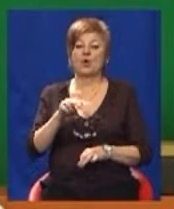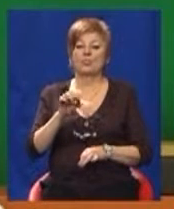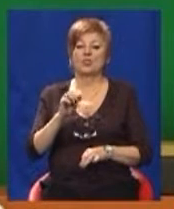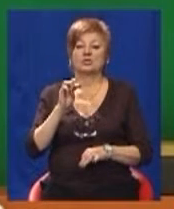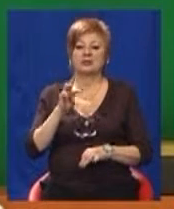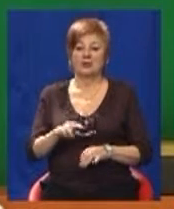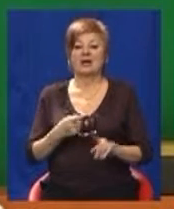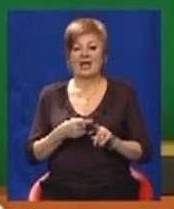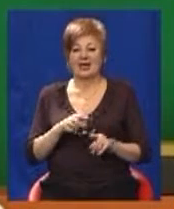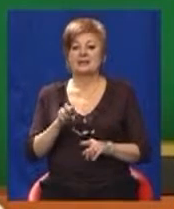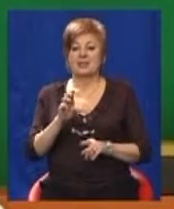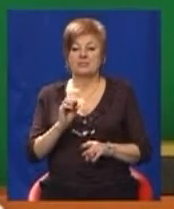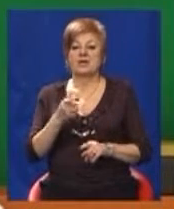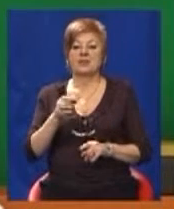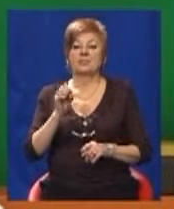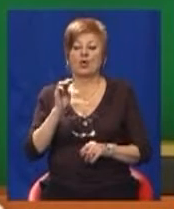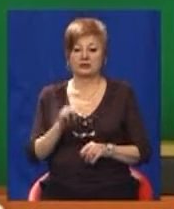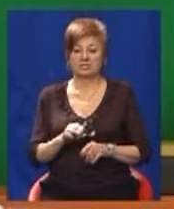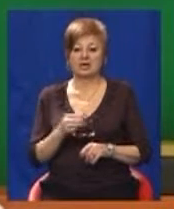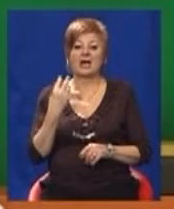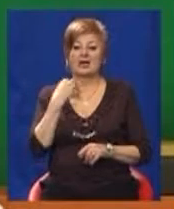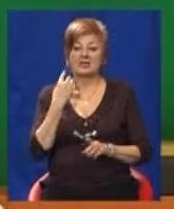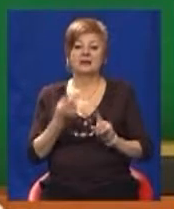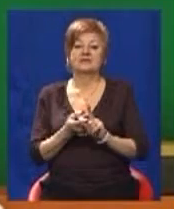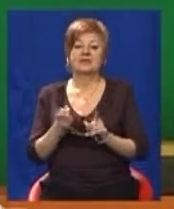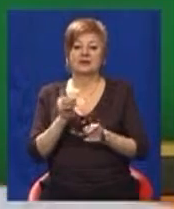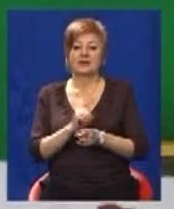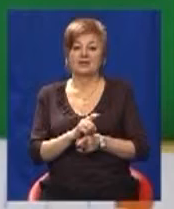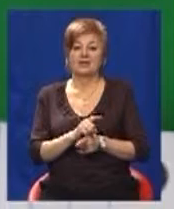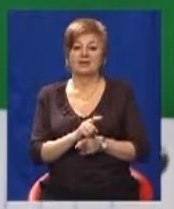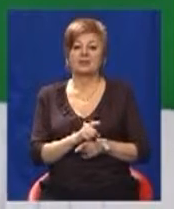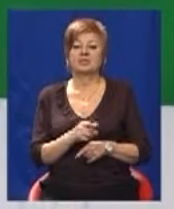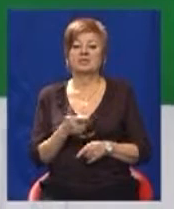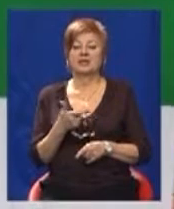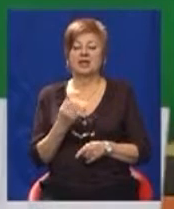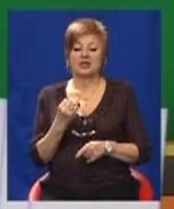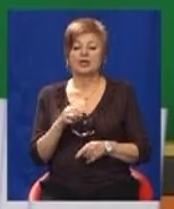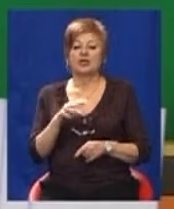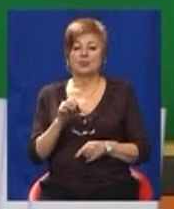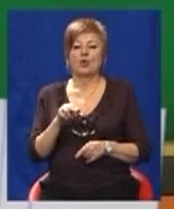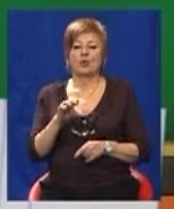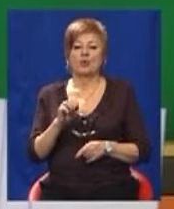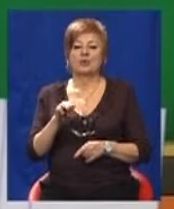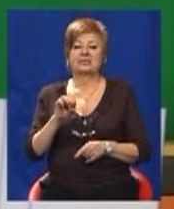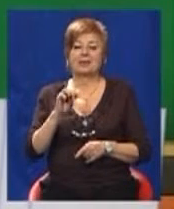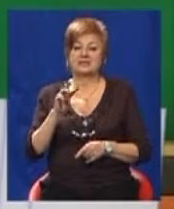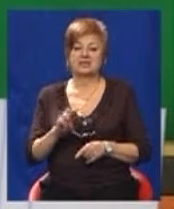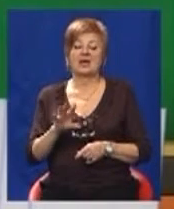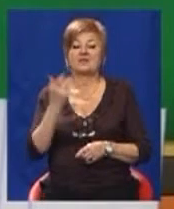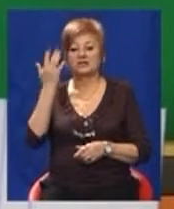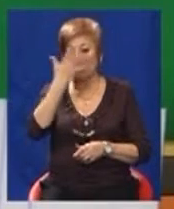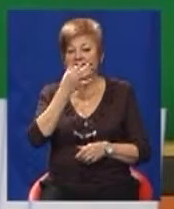називають в народі бегемот. Бегемот англійською перекладається як гіпопотамус. Живе ця тваринка тільки в